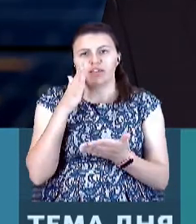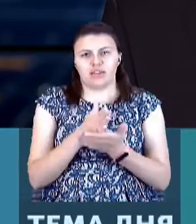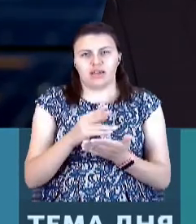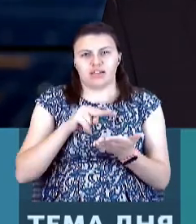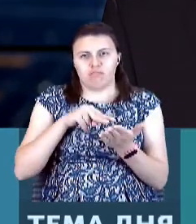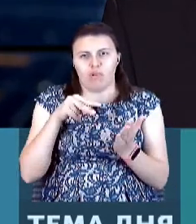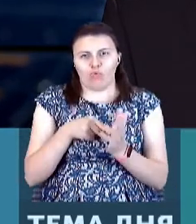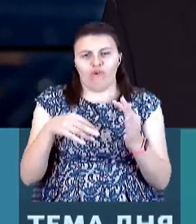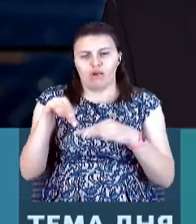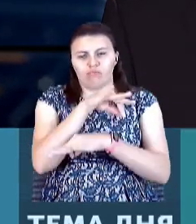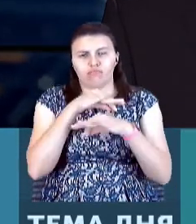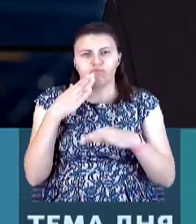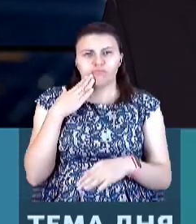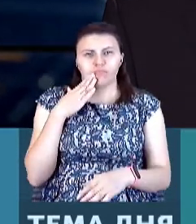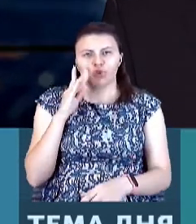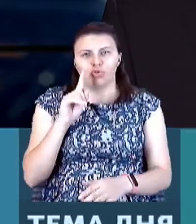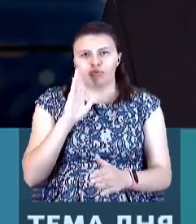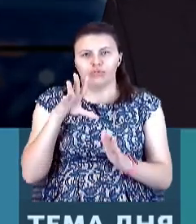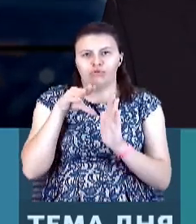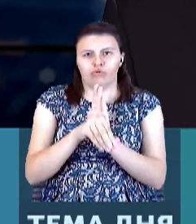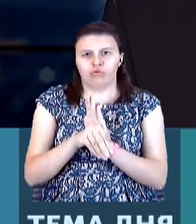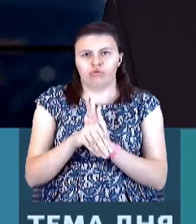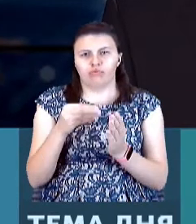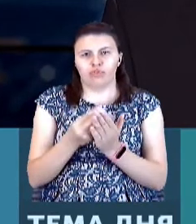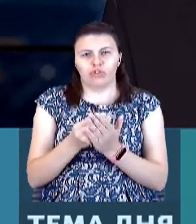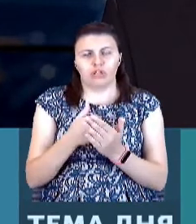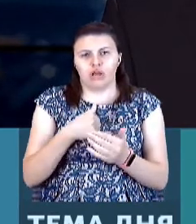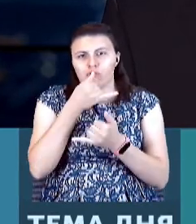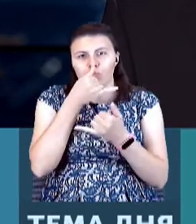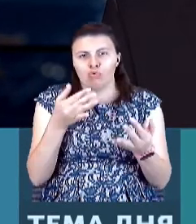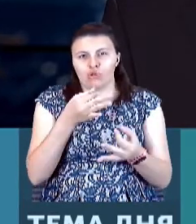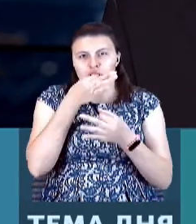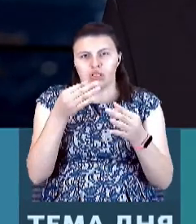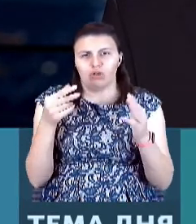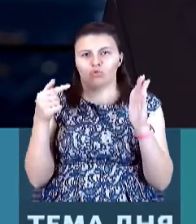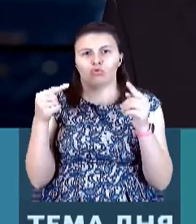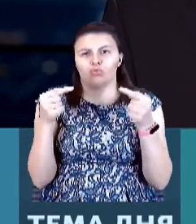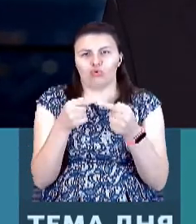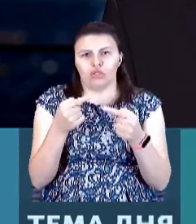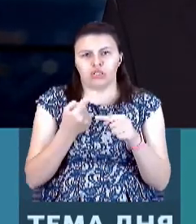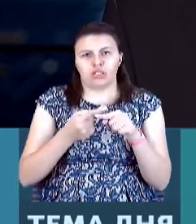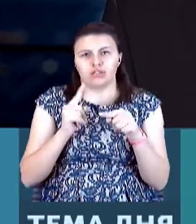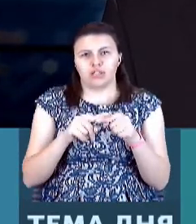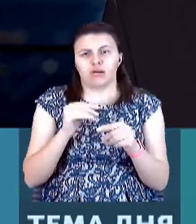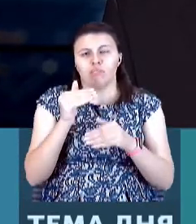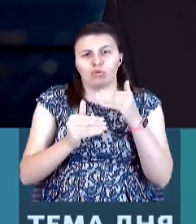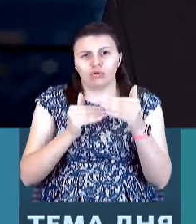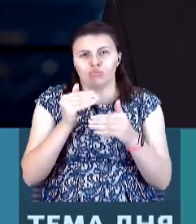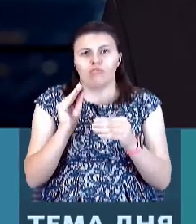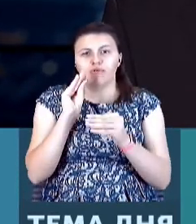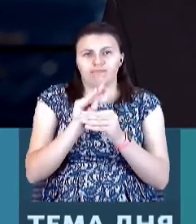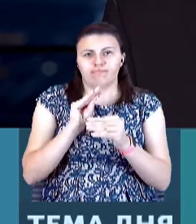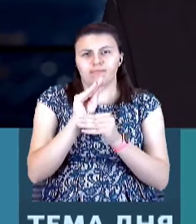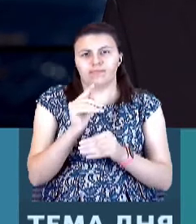закладається в бюджеті. Я зараз не готовий назвати конкретні цифри. Це звичайно, що це не шалені цифри, це поступово, послідовно, щоб принаймні